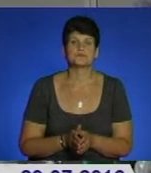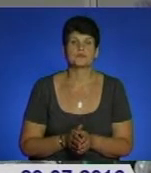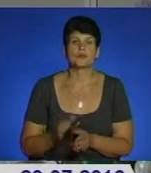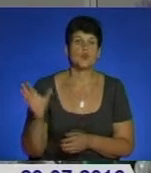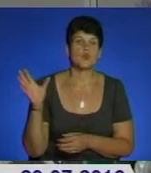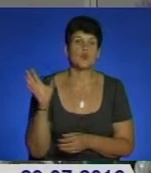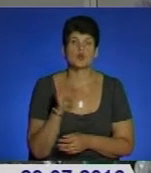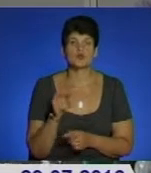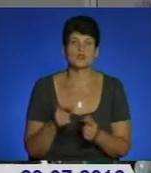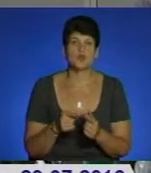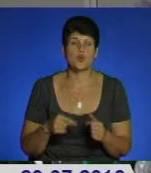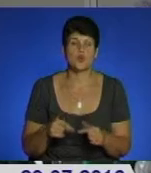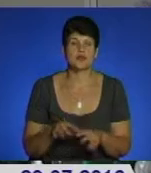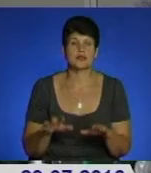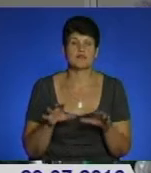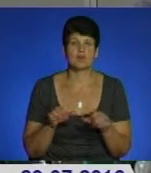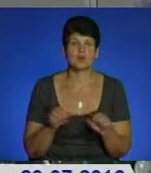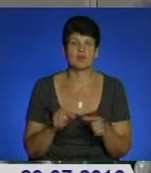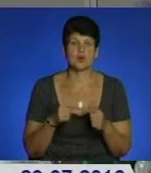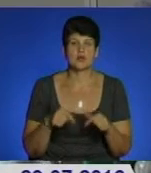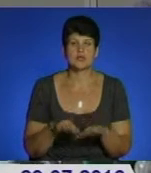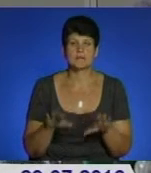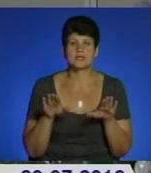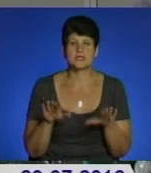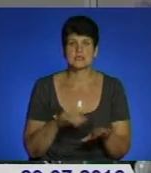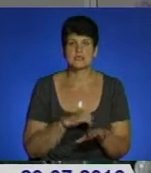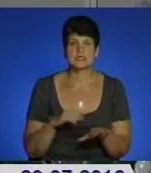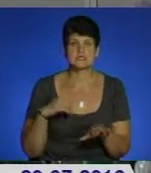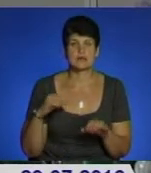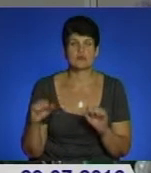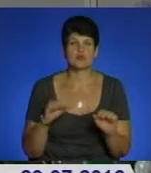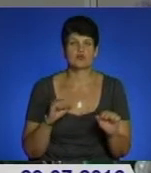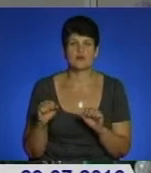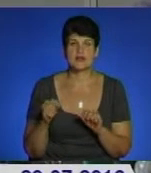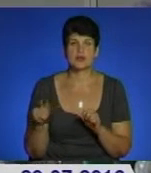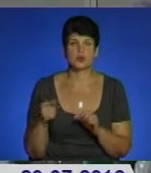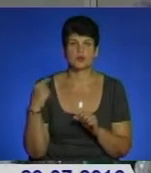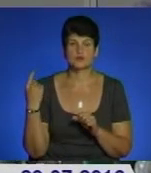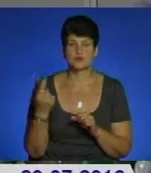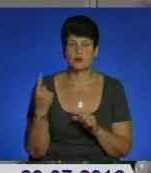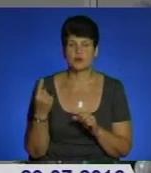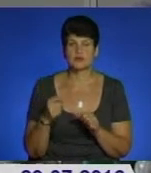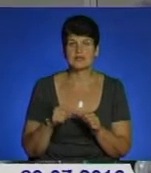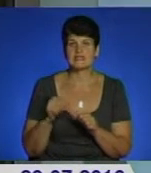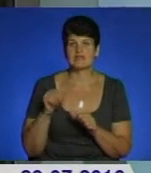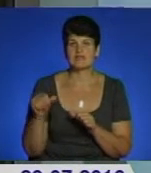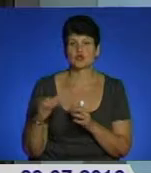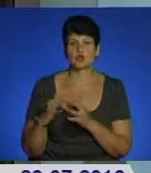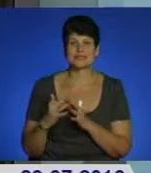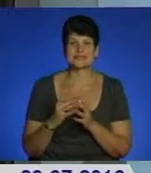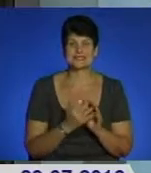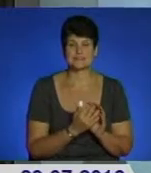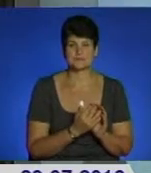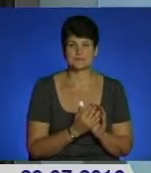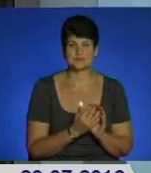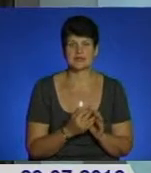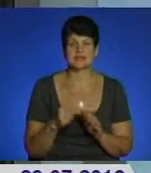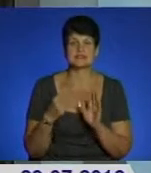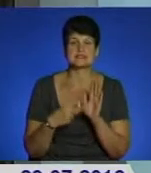усі органи влади і органи місцевого самоврядування Тернопільської області за винятком сіл. На